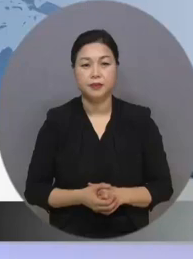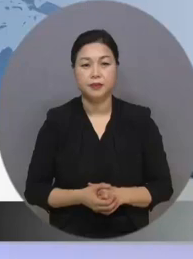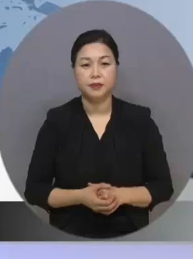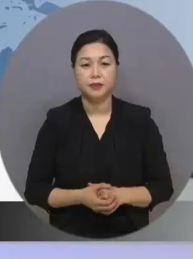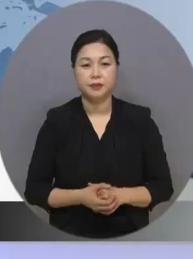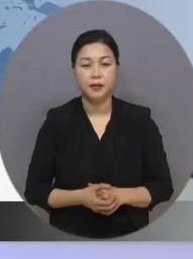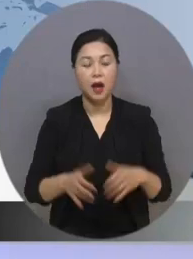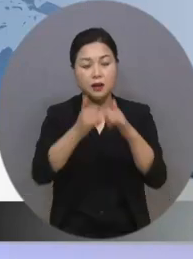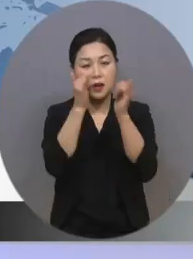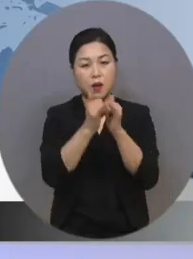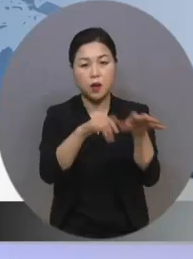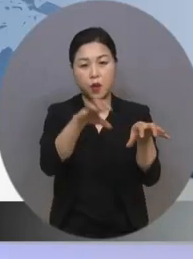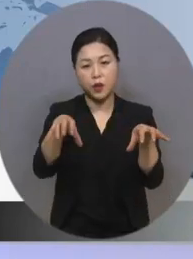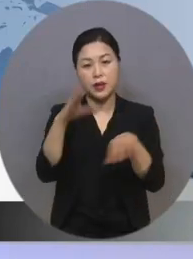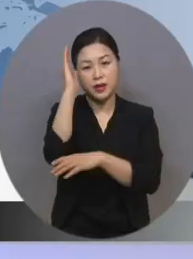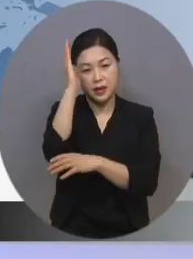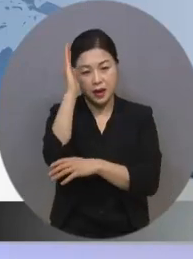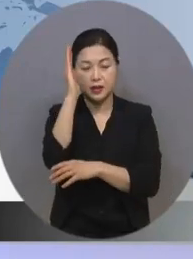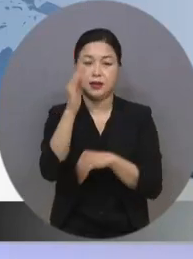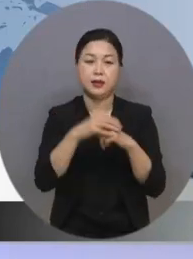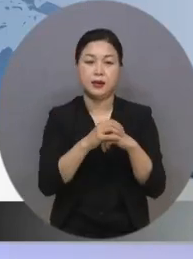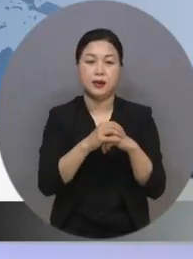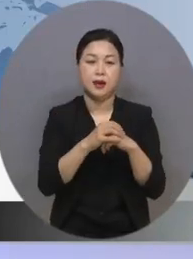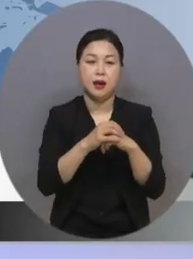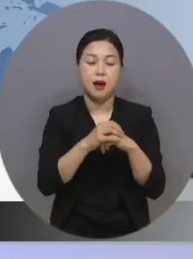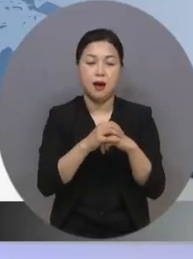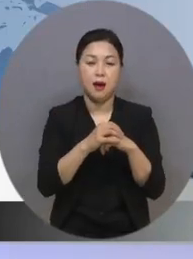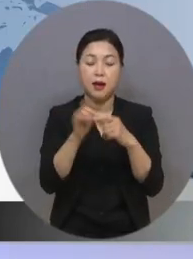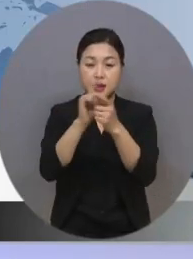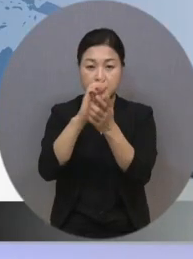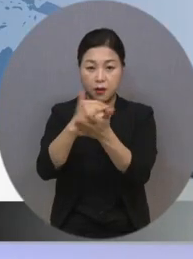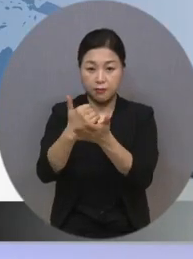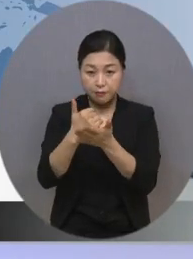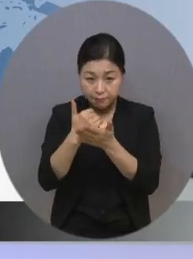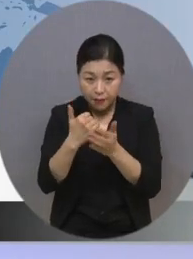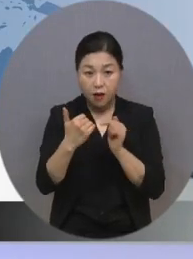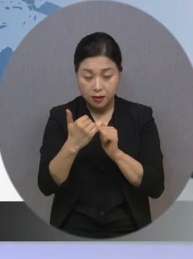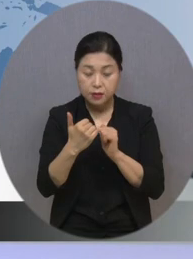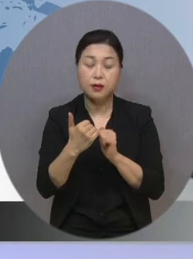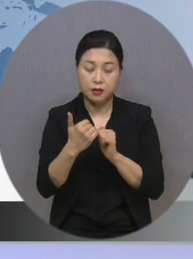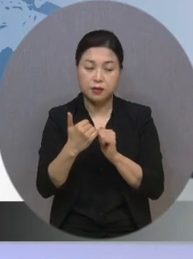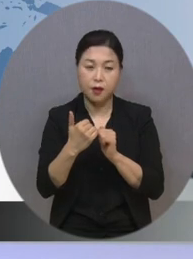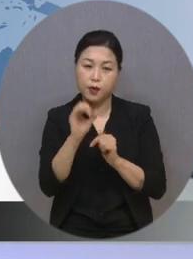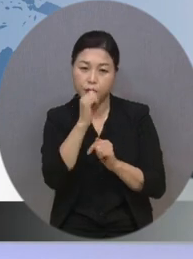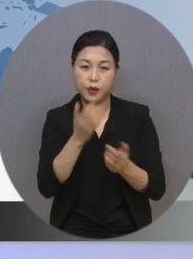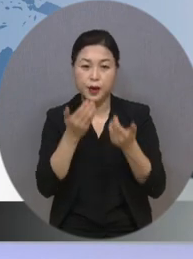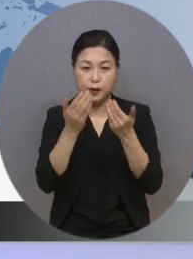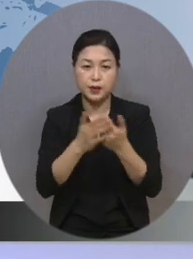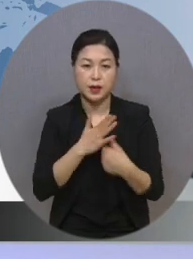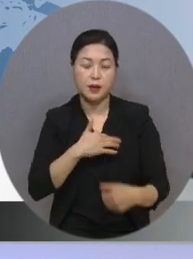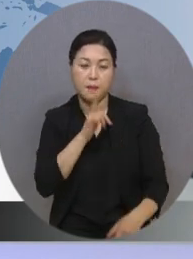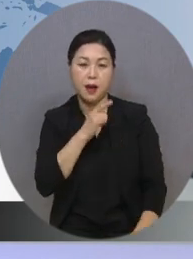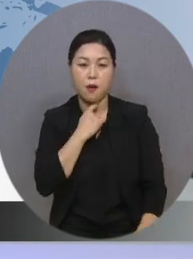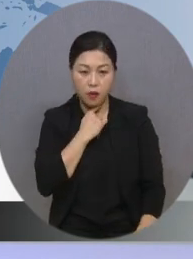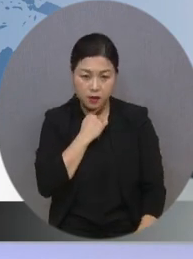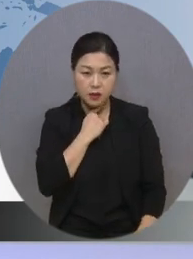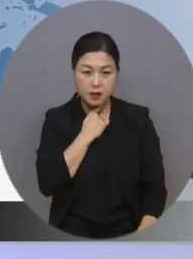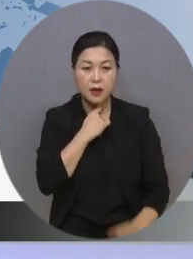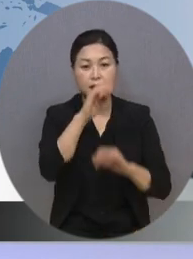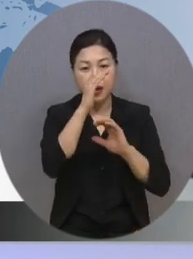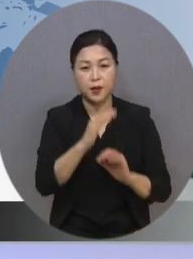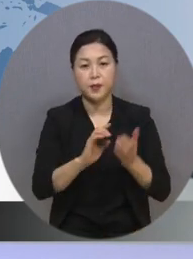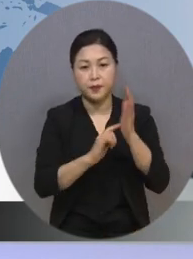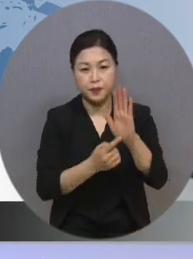우리 사회 곳곳의 이야기를 사연과 제보로 직접 만나보는 나도 말 좀 합시다 이어가겠습니다.